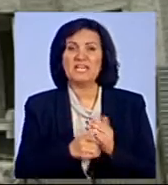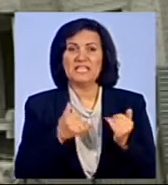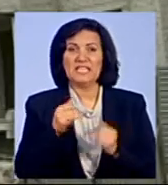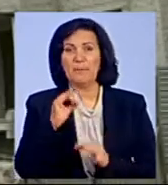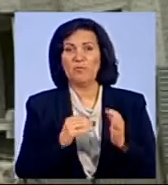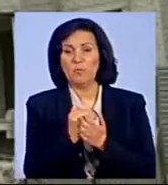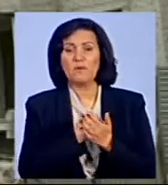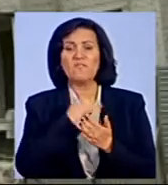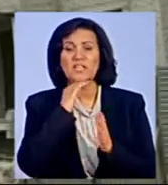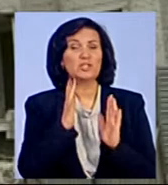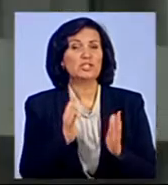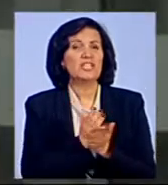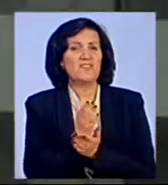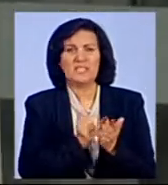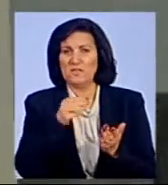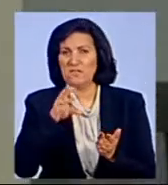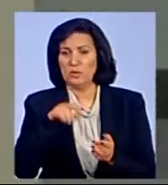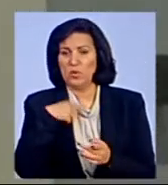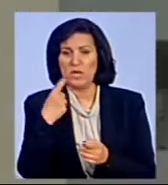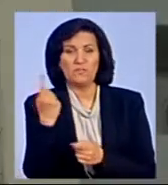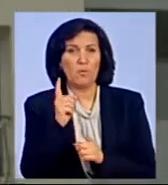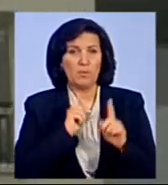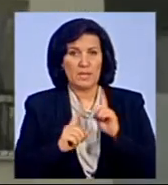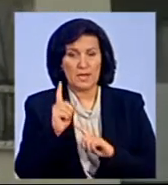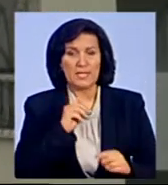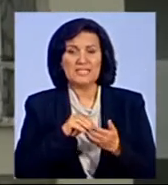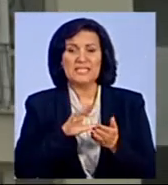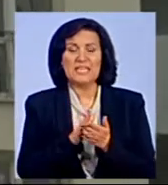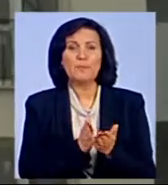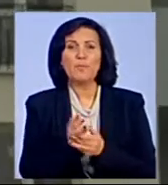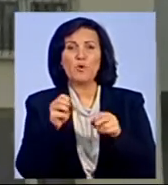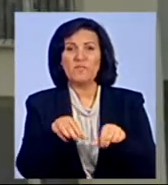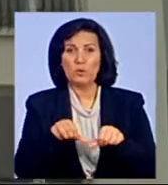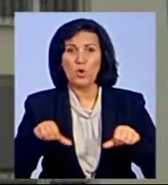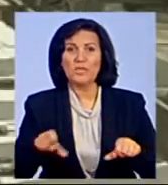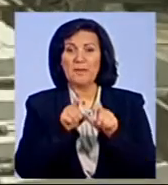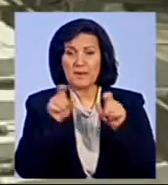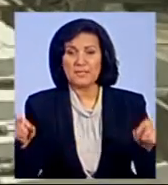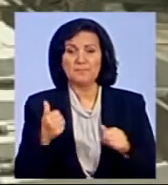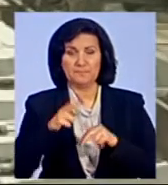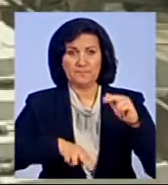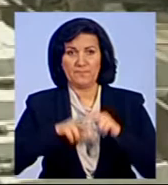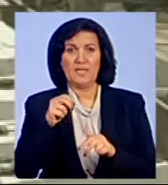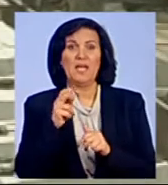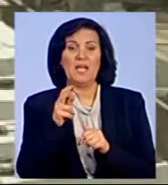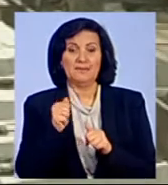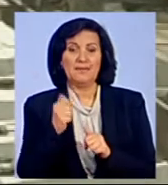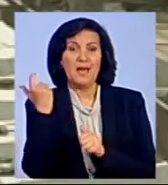пільгових програм вистачає не лише для ветеранів АТО, кажуть в облраді. За даними профільного департаменту, цього року на Харківщині зведуть на третину